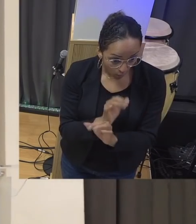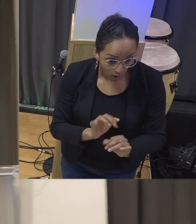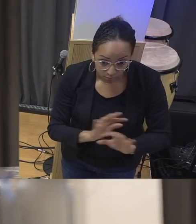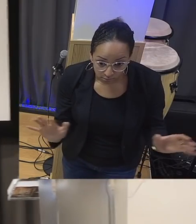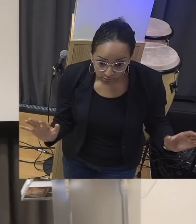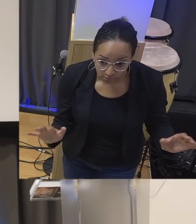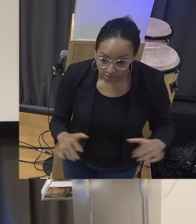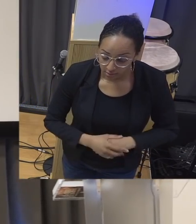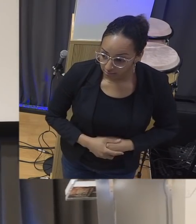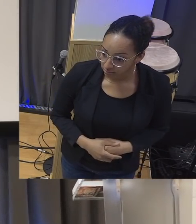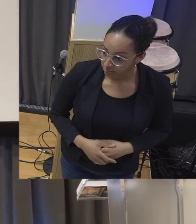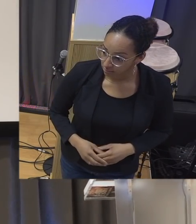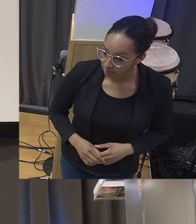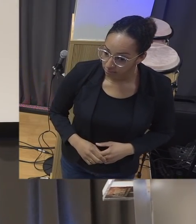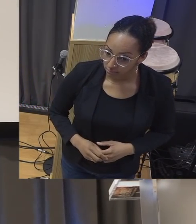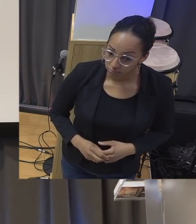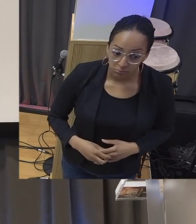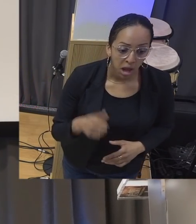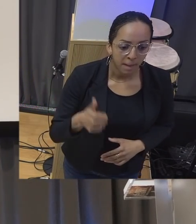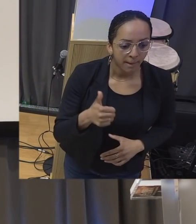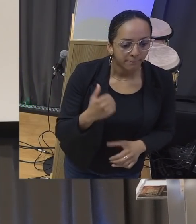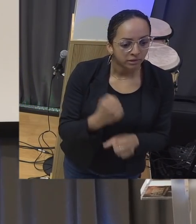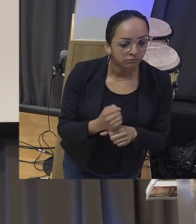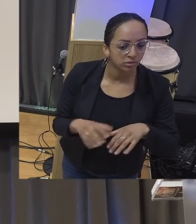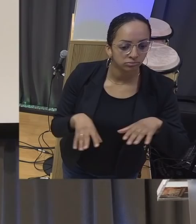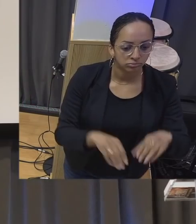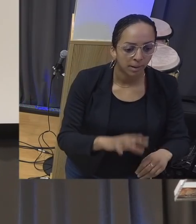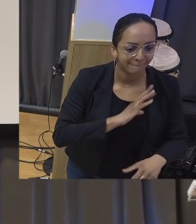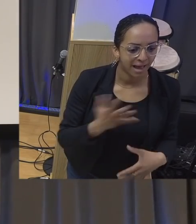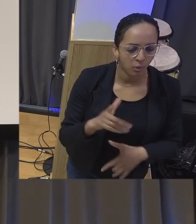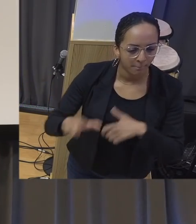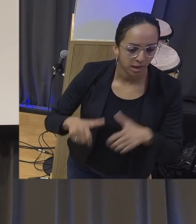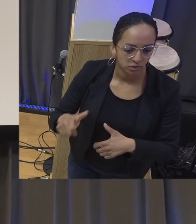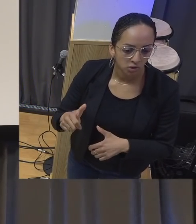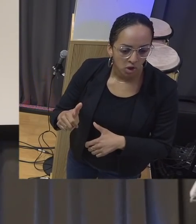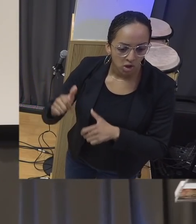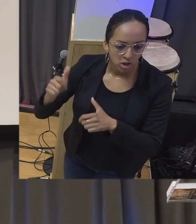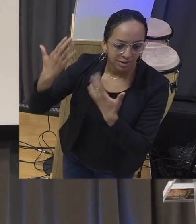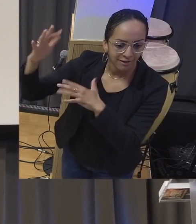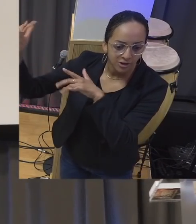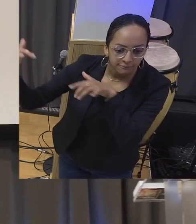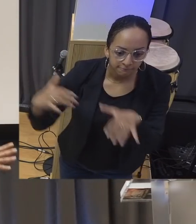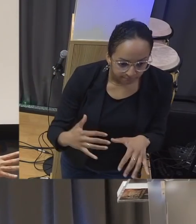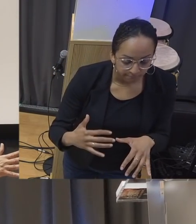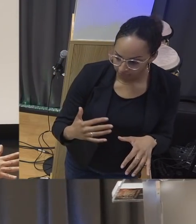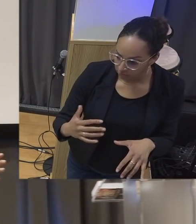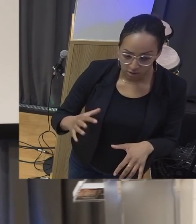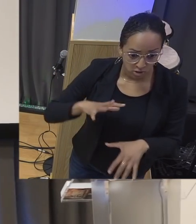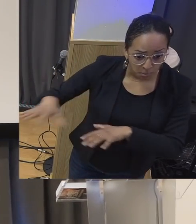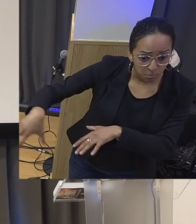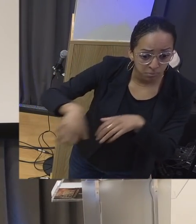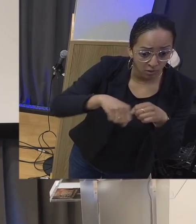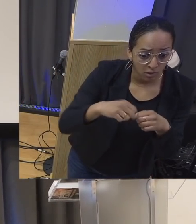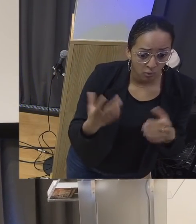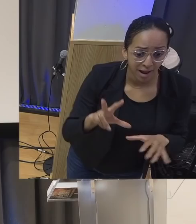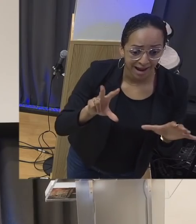soin, dans le cadre de ce travail qu'elle fait auprès des réfugiés. Donc, elle a pris soin de 80 Afghans.